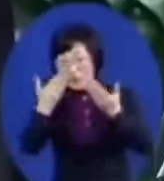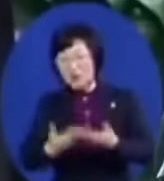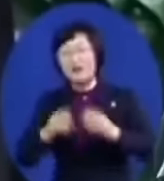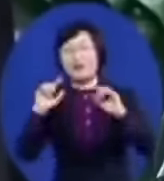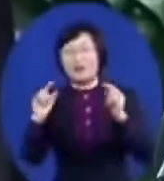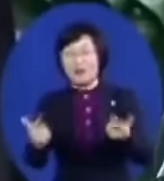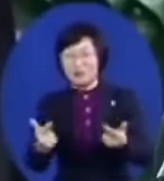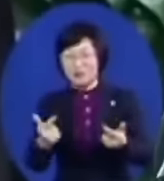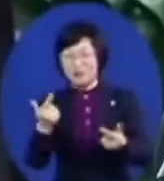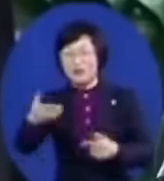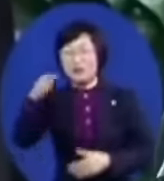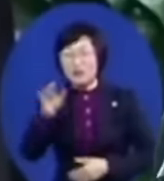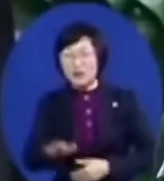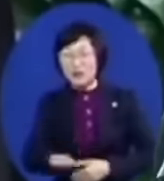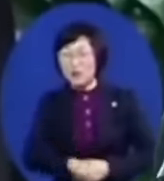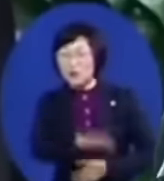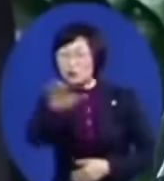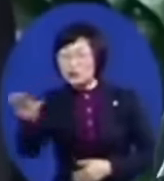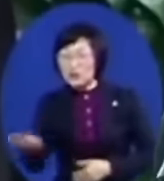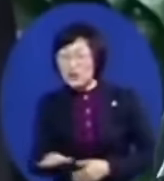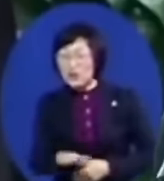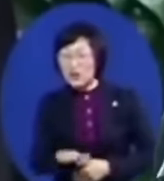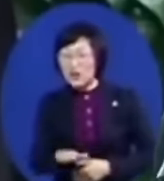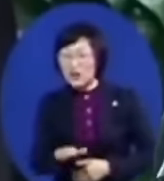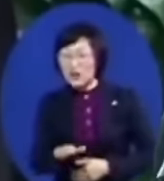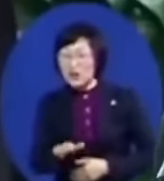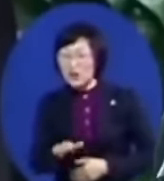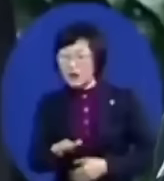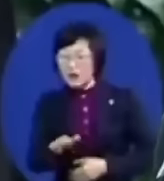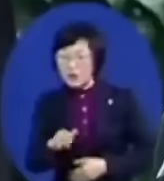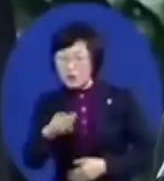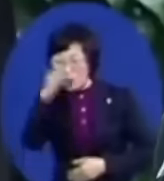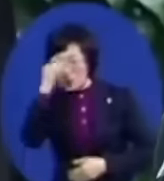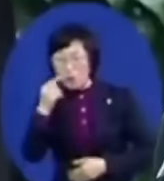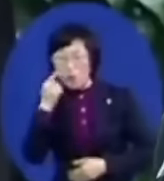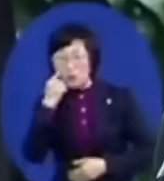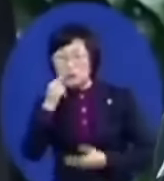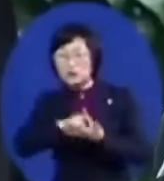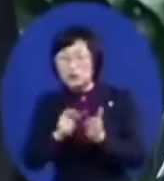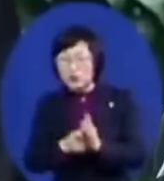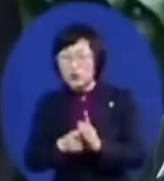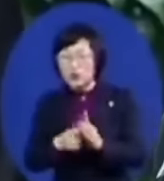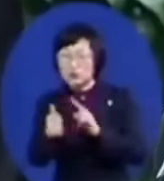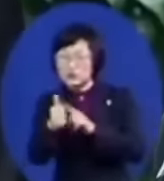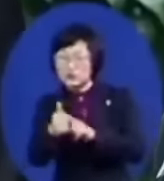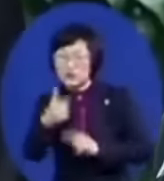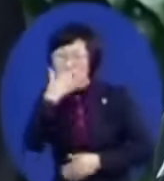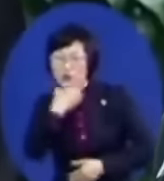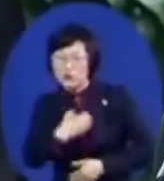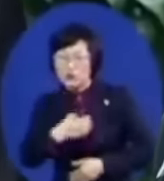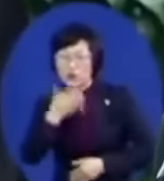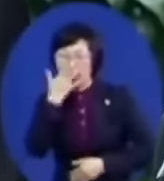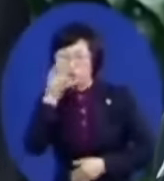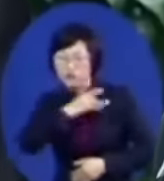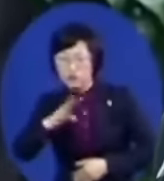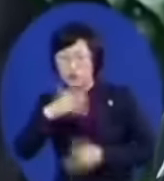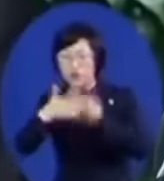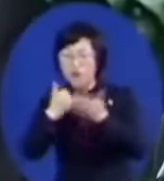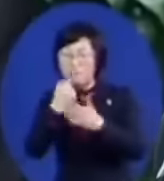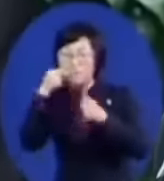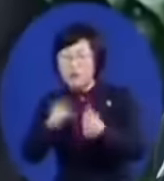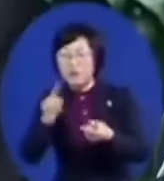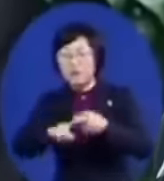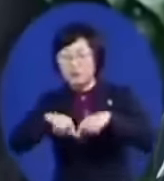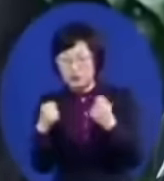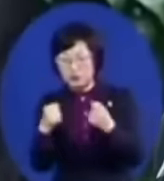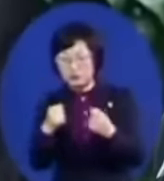가운데도 아브라함은 우리가 따를 수 없이 하나님의 말씀에 절대 순종하고 절대 믿었습니다. 아브라함이 하나님을